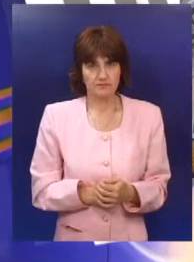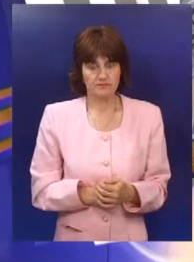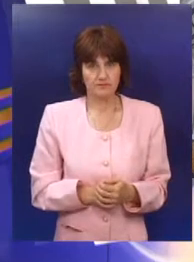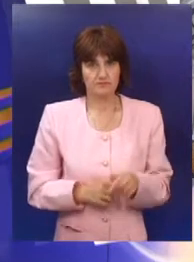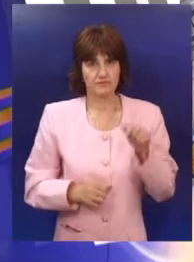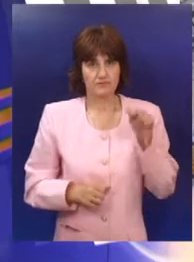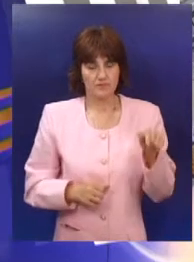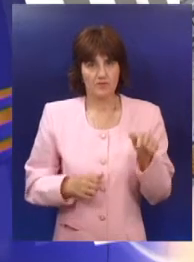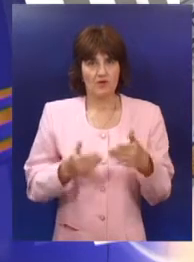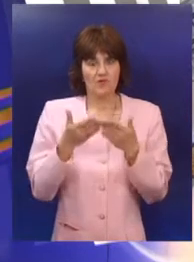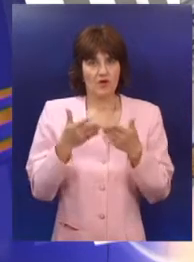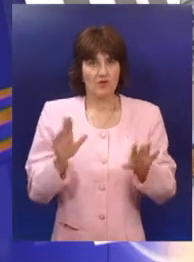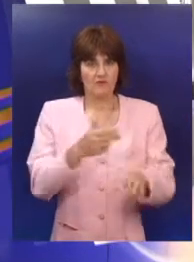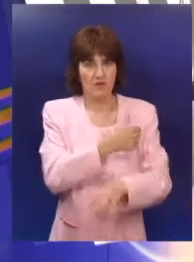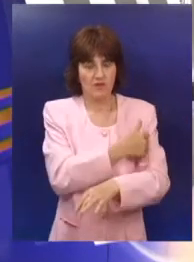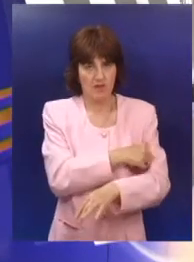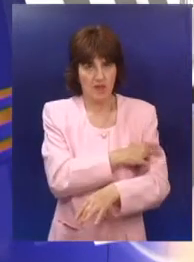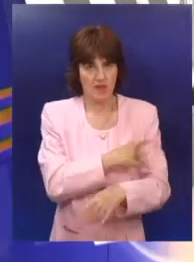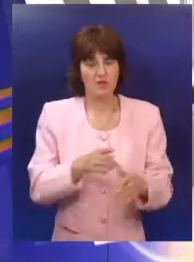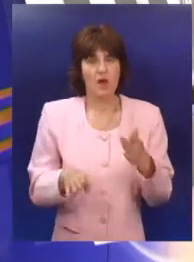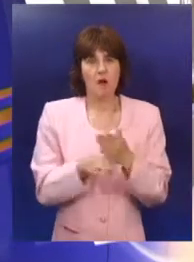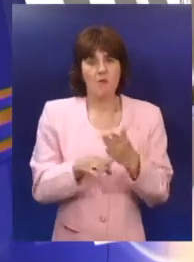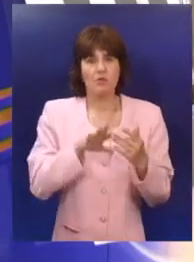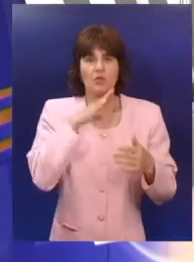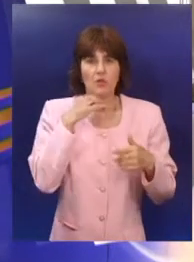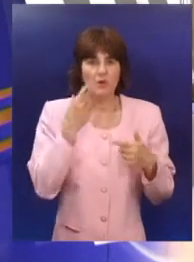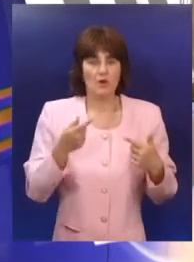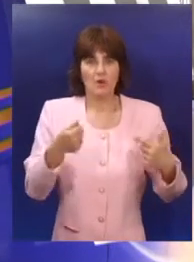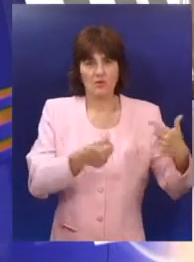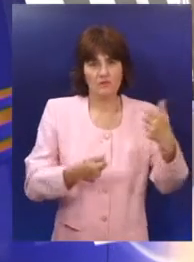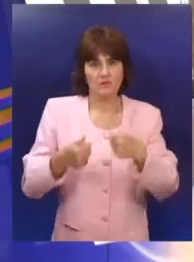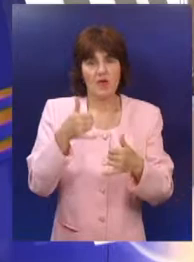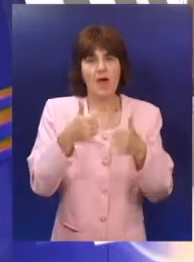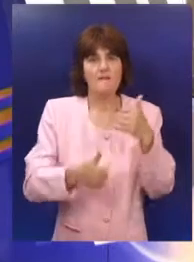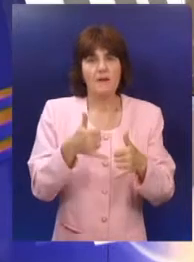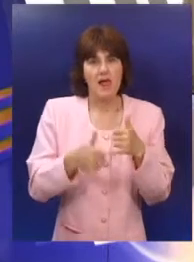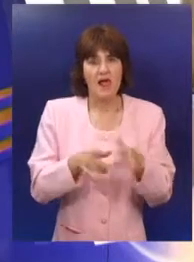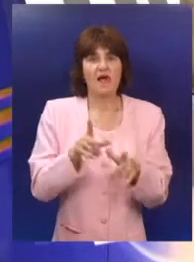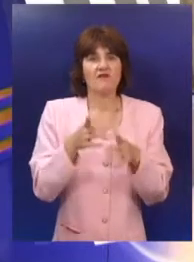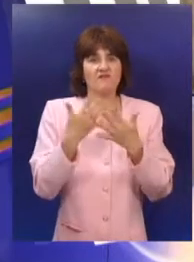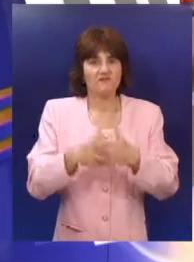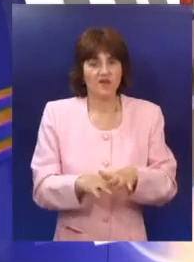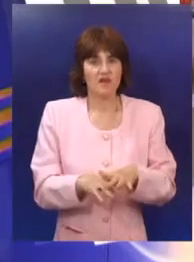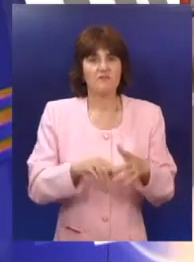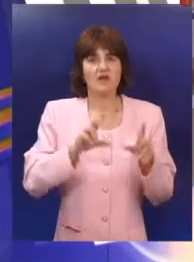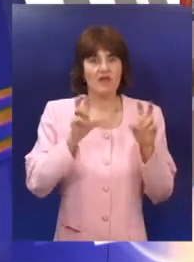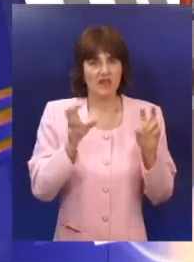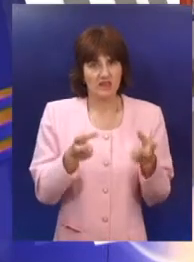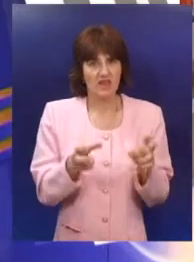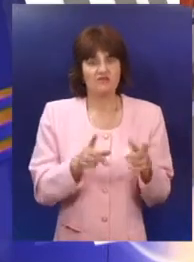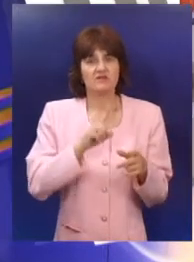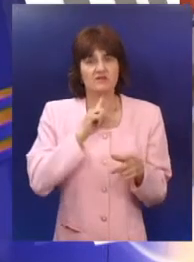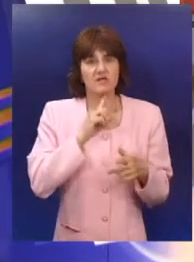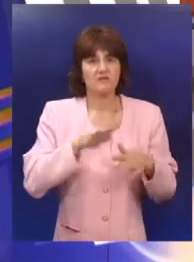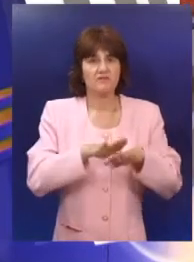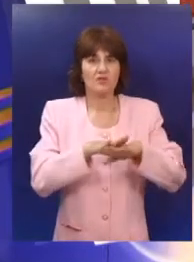Rekonstrukciju i otvaranje odeljenja reanimacije u Opštoj bolnici Subotica pomogli su brojni donatori, među kojima su Mlekara Subotica, ali i U Eko